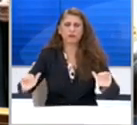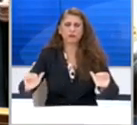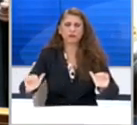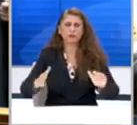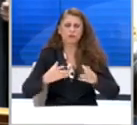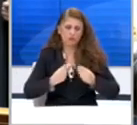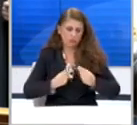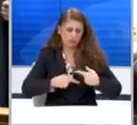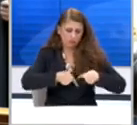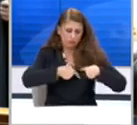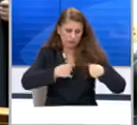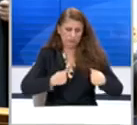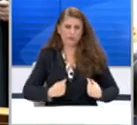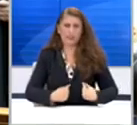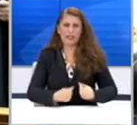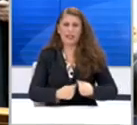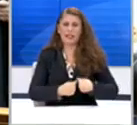φιλάνθρωπε